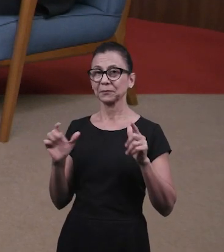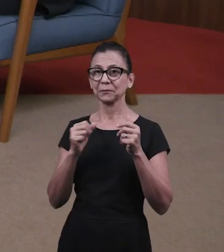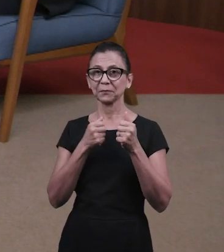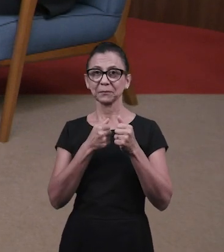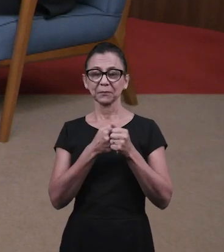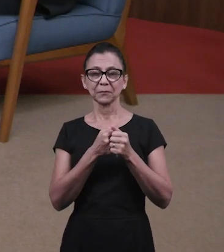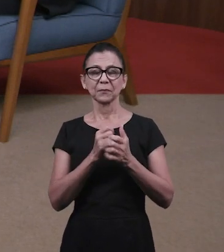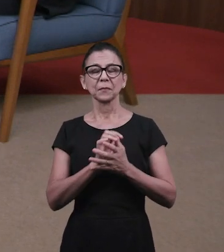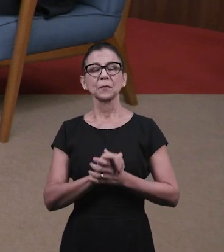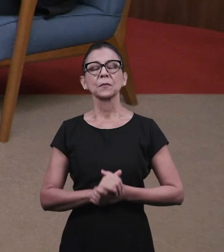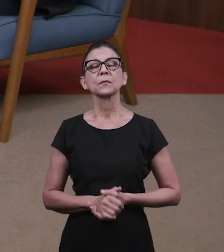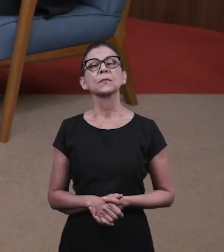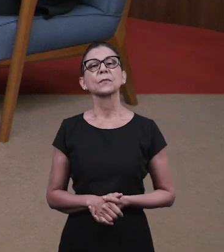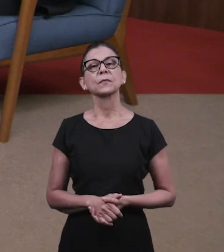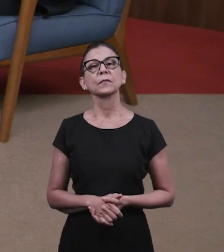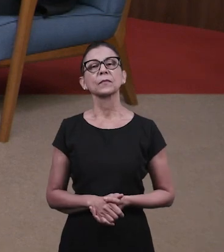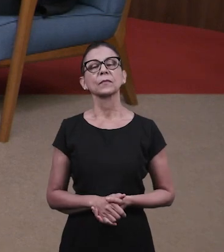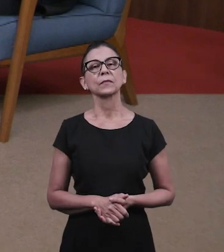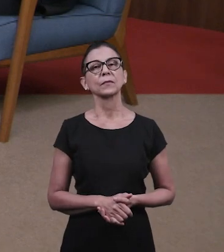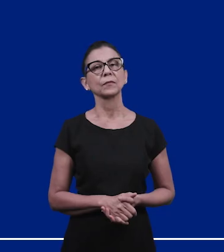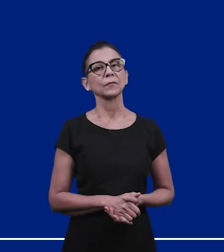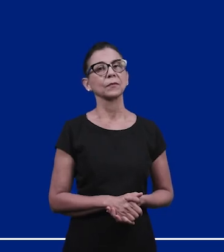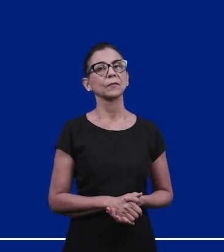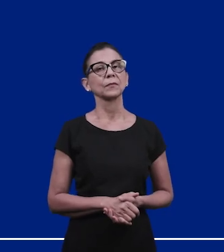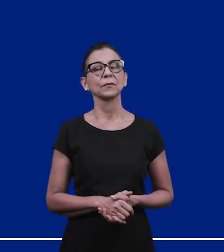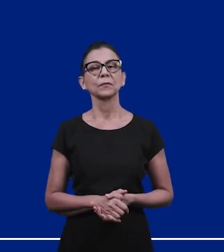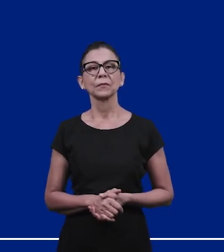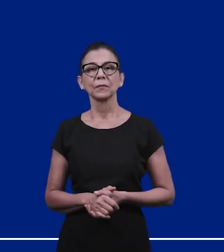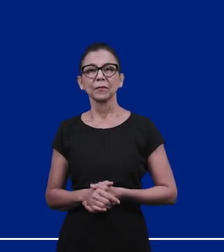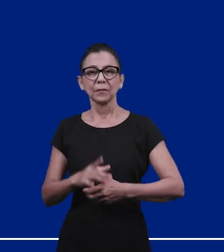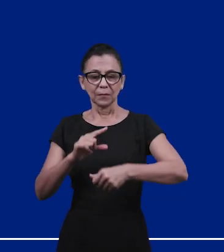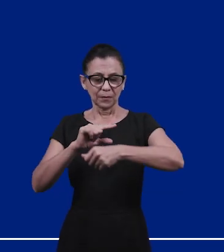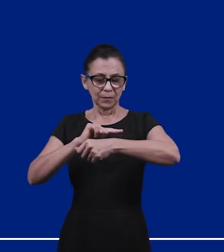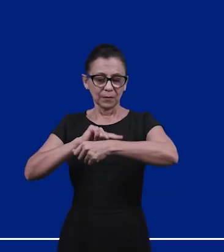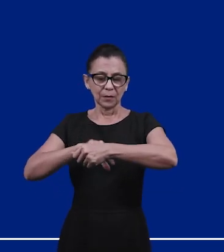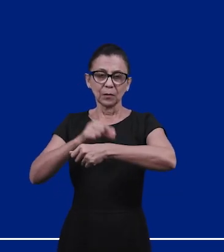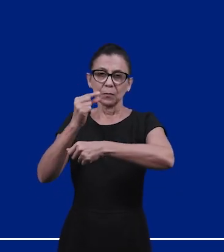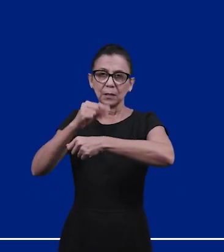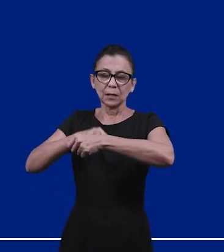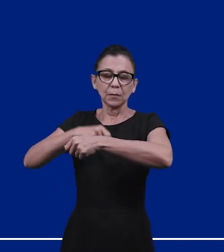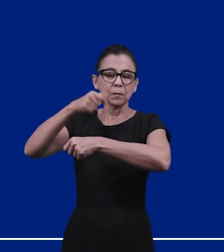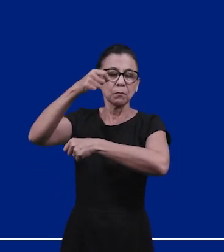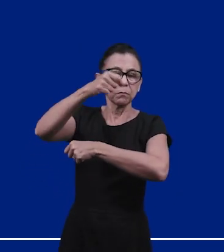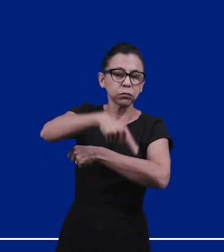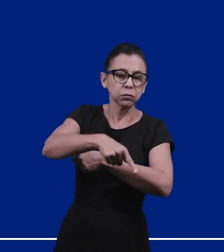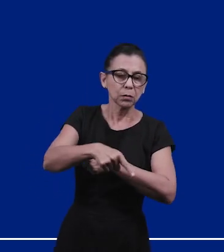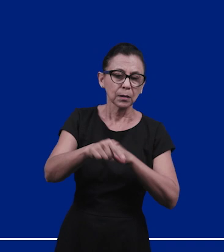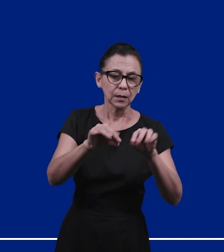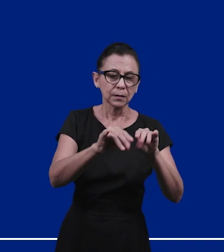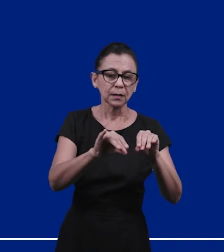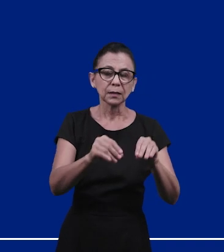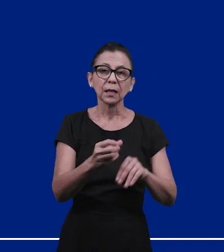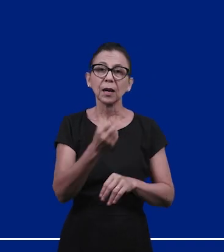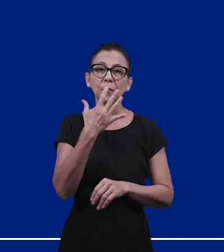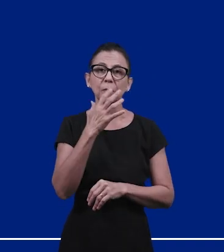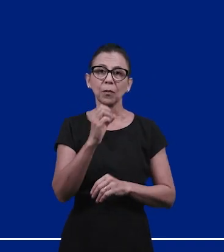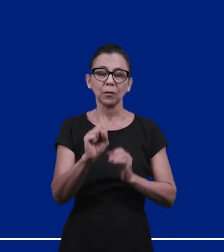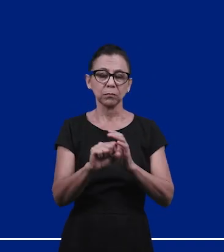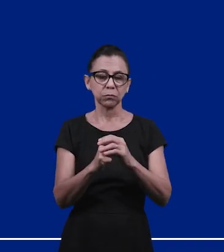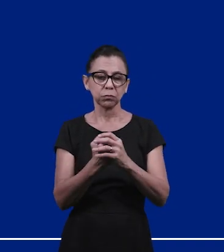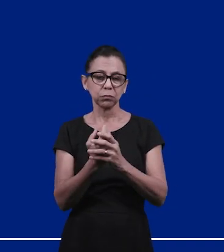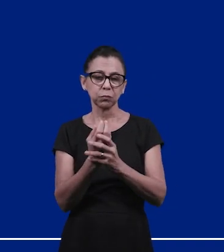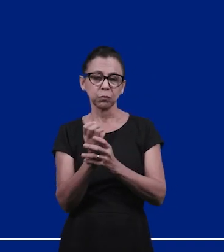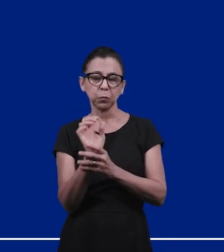lire ensemble ce texte qui dit: Et un autre est tombé dans la bonne terre et a porté de fruits, un